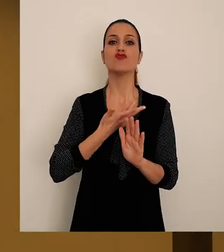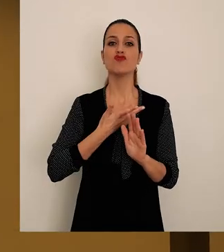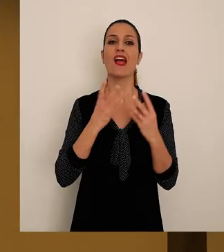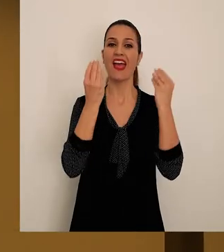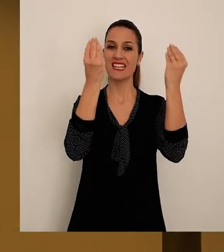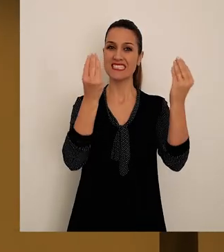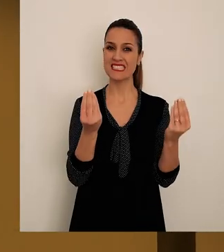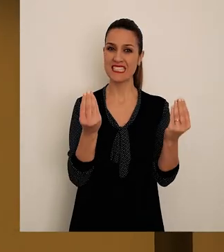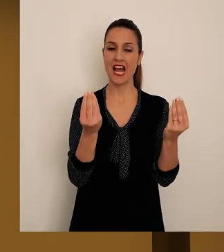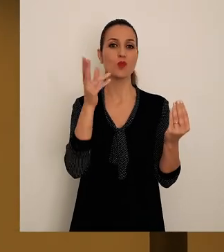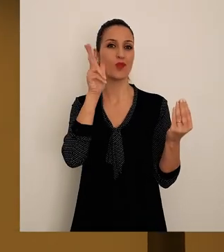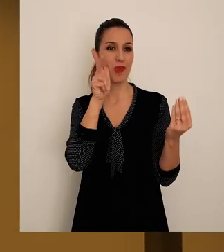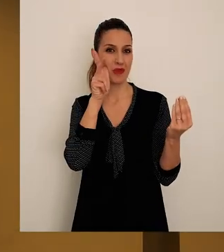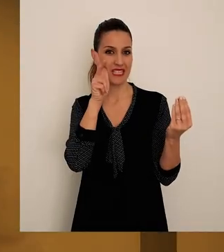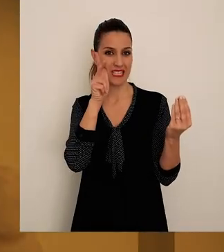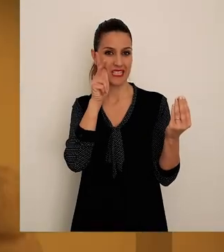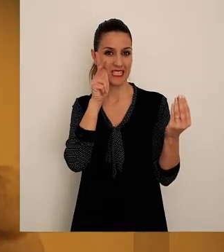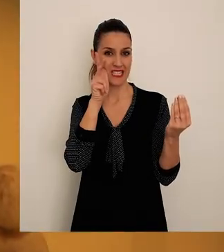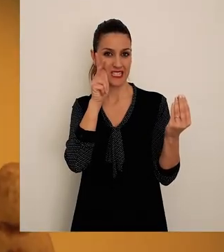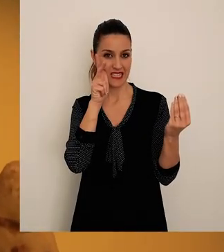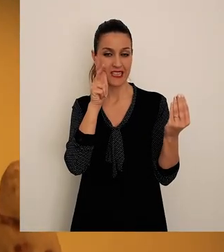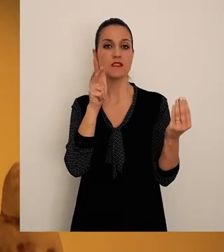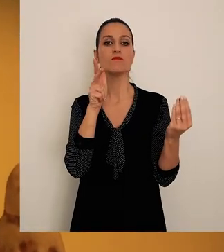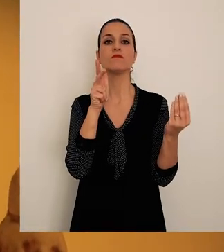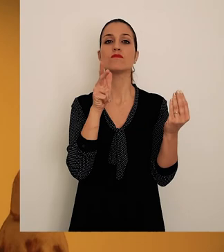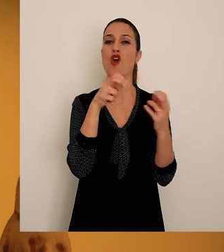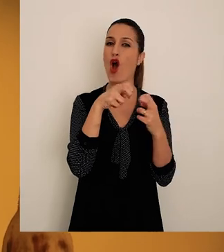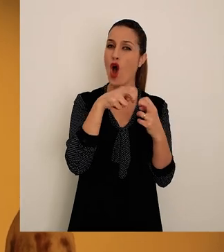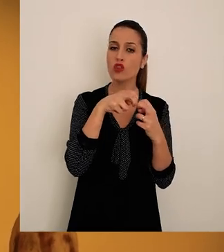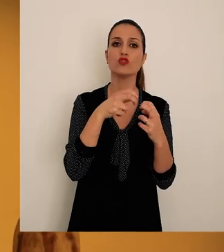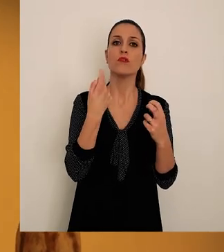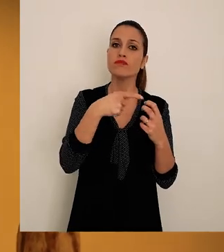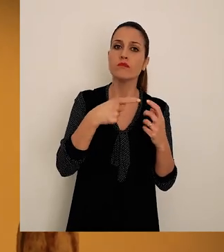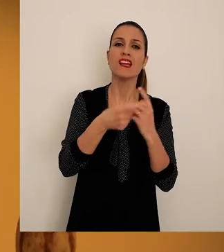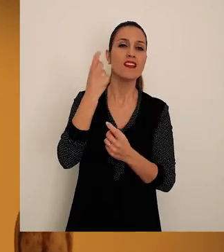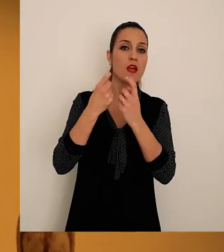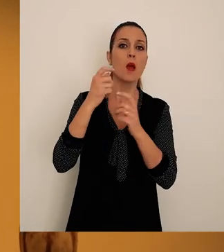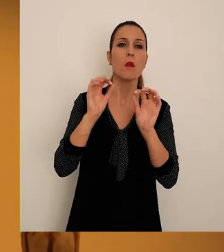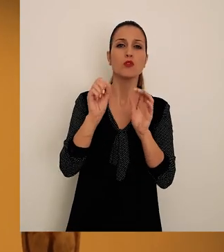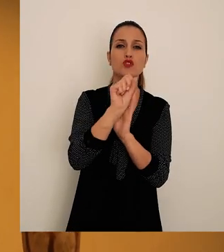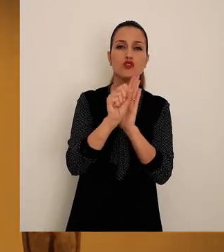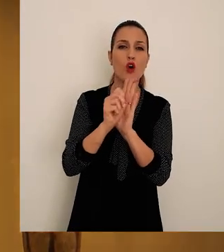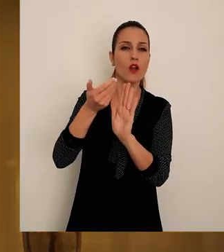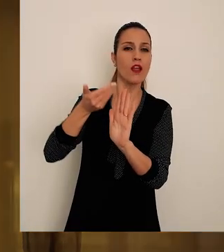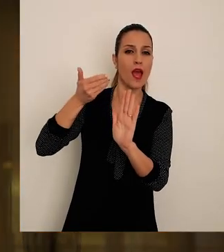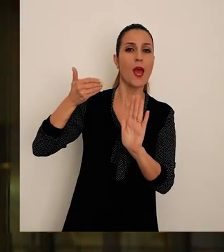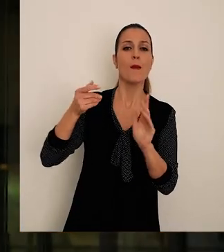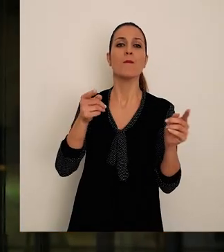di Parabita, ovvero statuette femminili in osso risalenti al Paleolitico superiore.